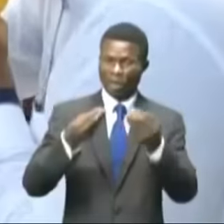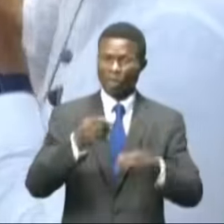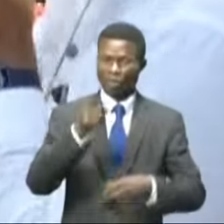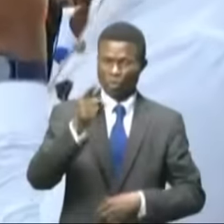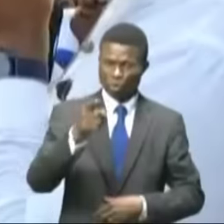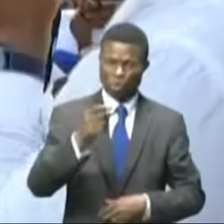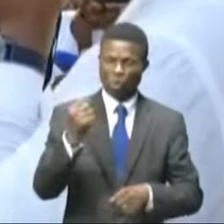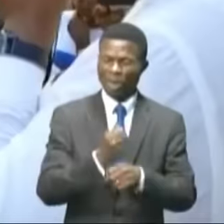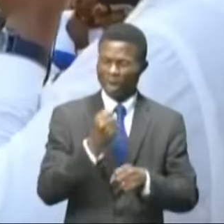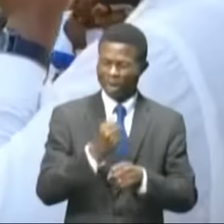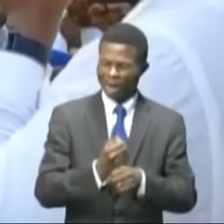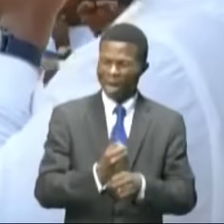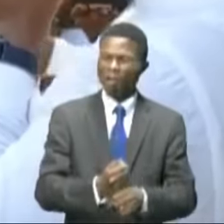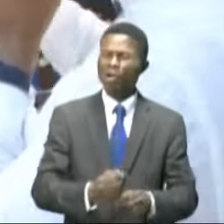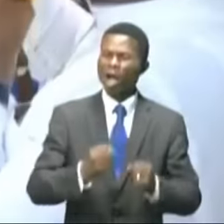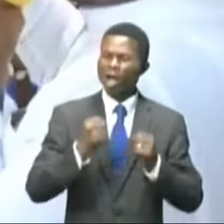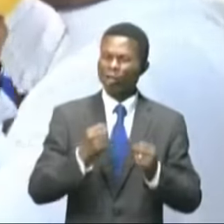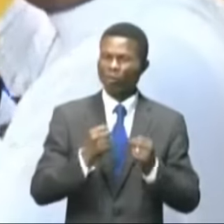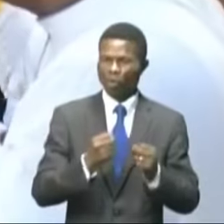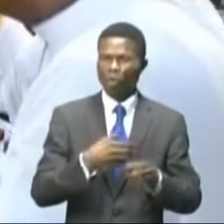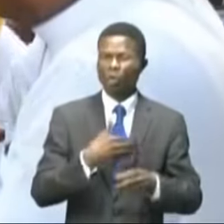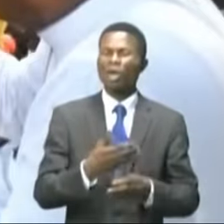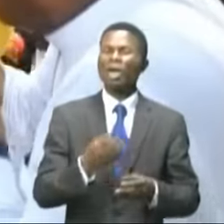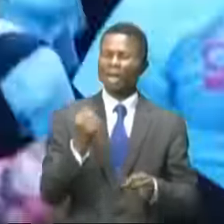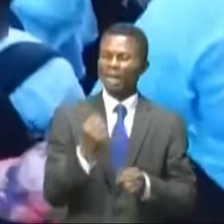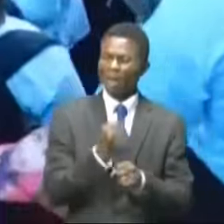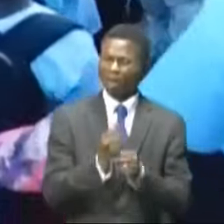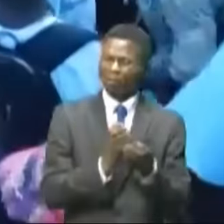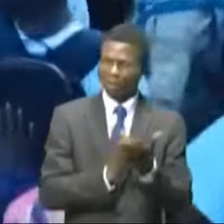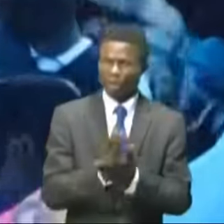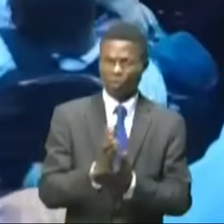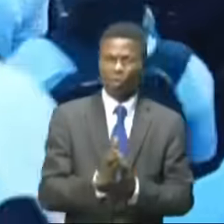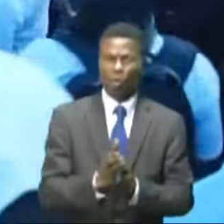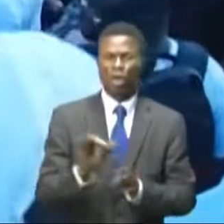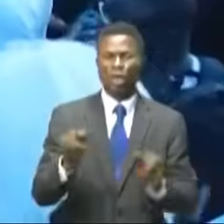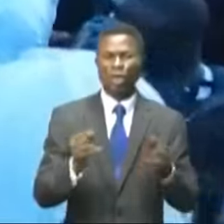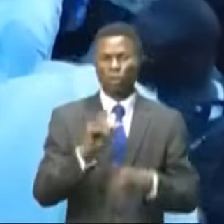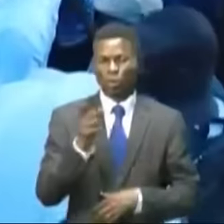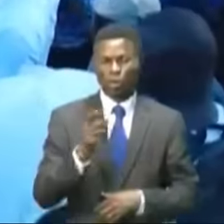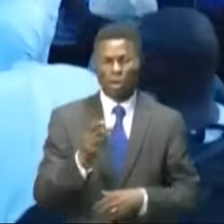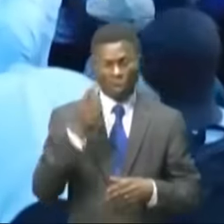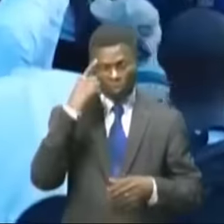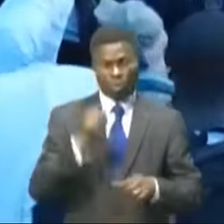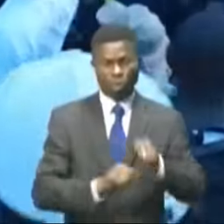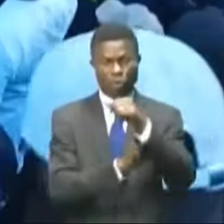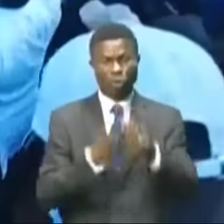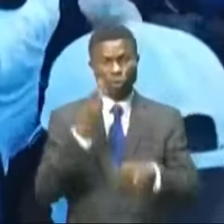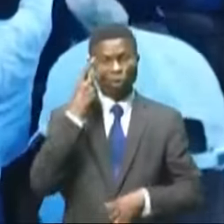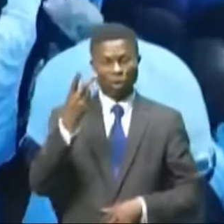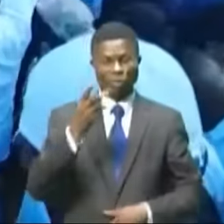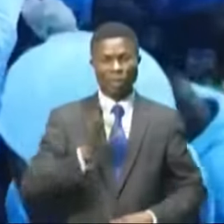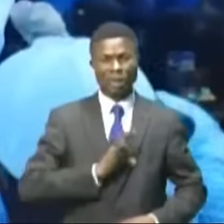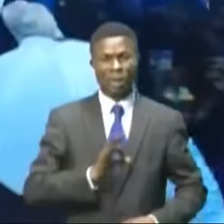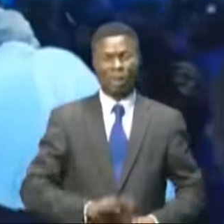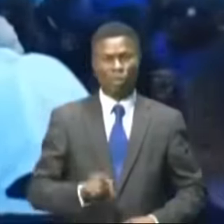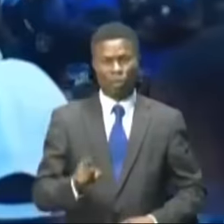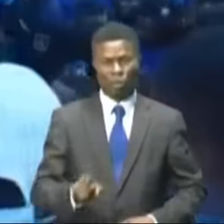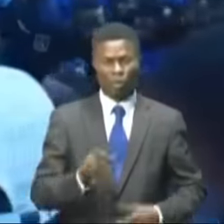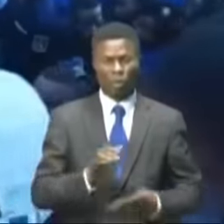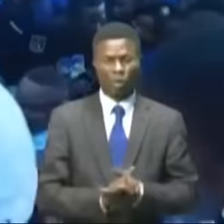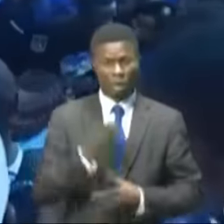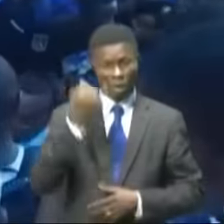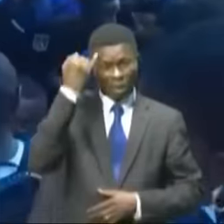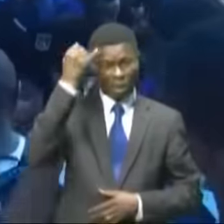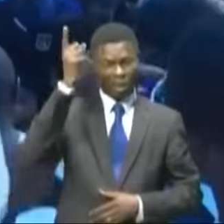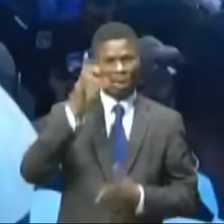a prêché l'unité des fils et filles de la province de la Mongala derrière la vision du chef de l'État, Félix-Antoine Tshisekedi Tshilombo, qui vise